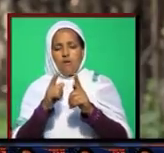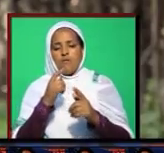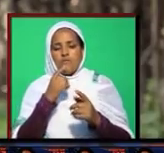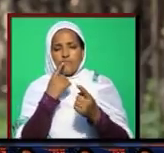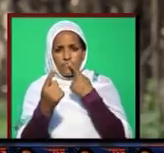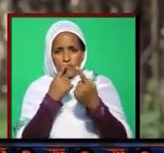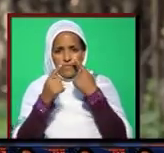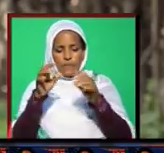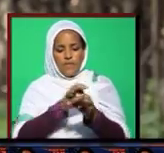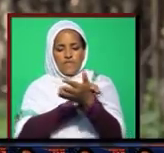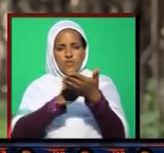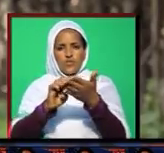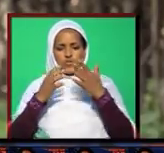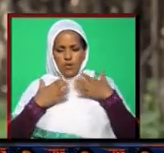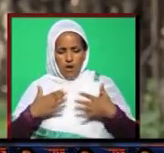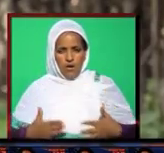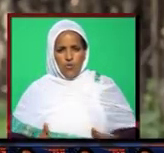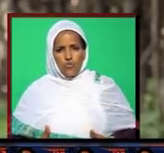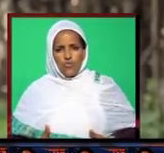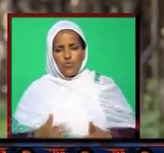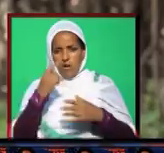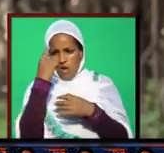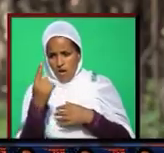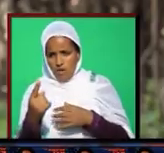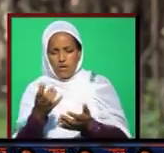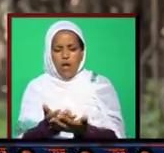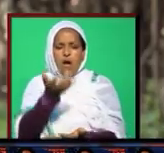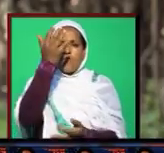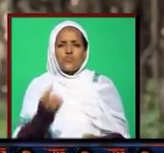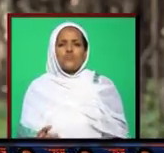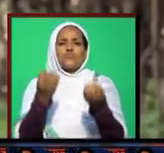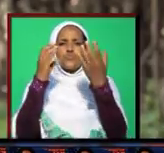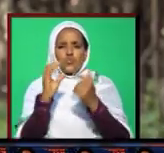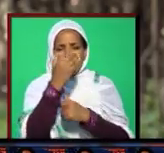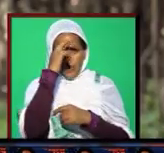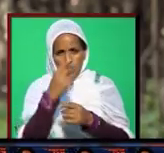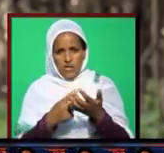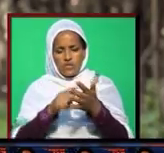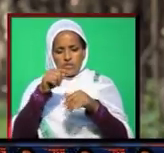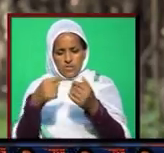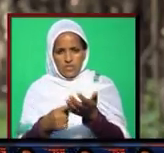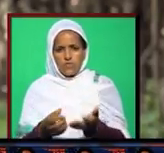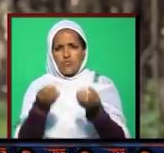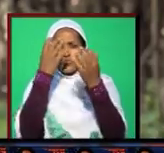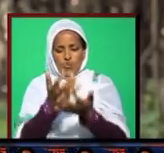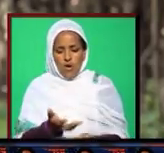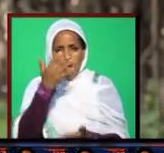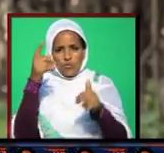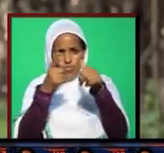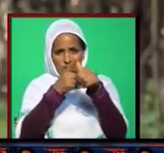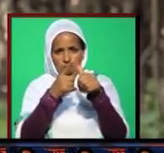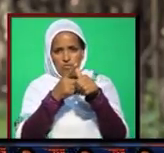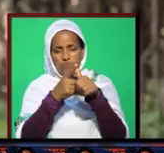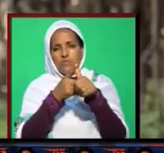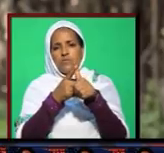ቋንቋ እንዲናገሩ መንፈስ ቅዱስ አካሉ አንድ ሀብቱ ብዙ ስለሆነ፣ ስለዚህ ከብዙ